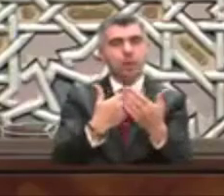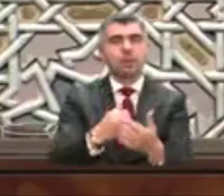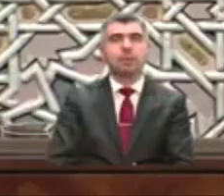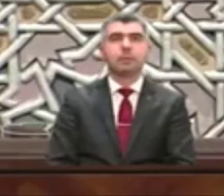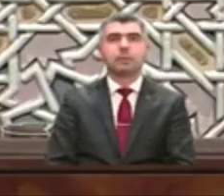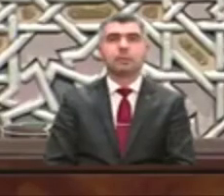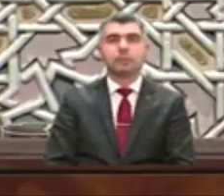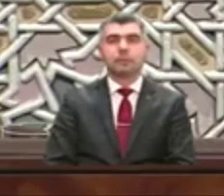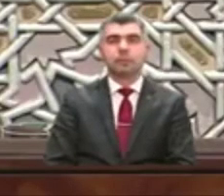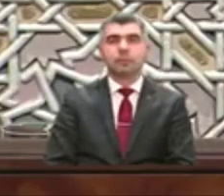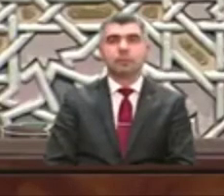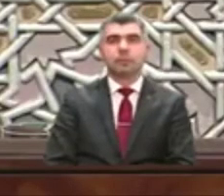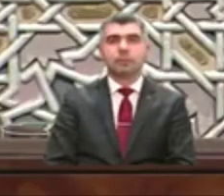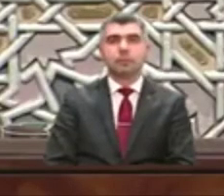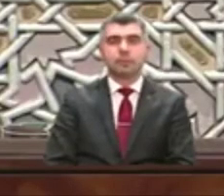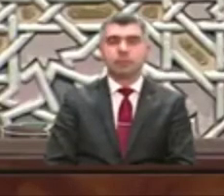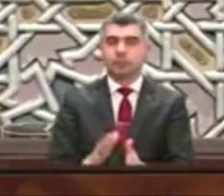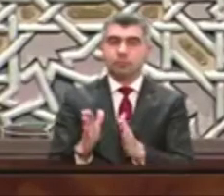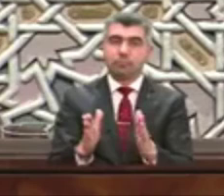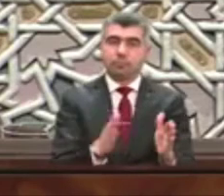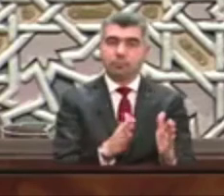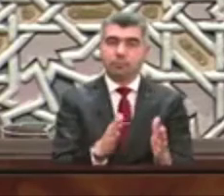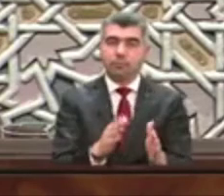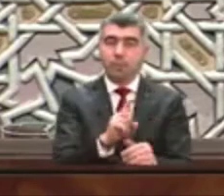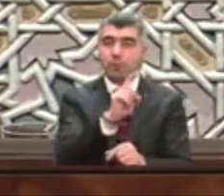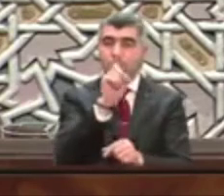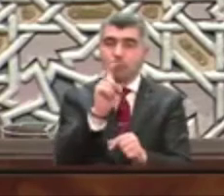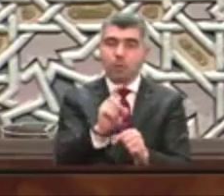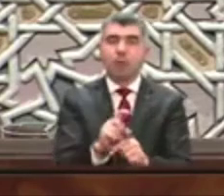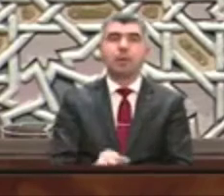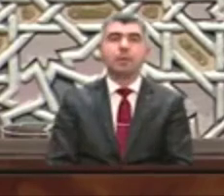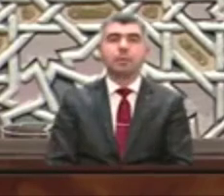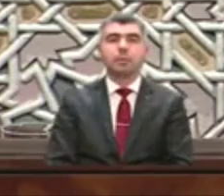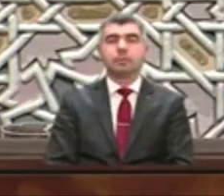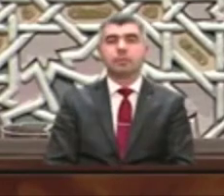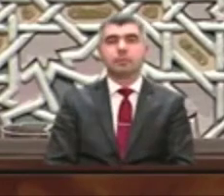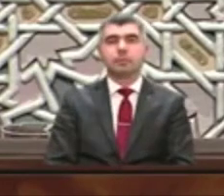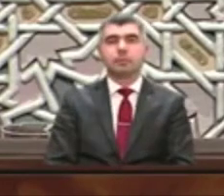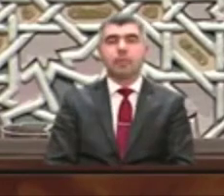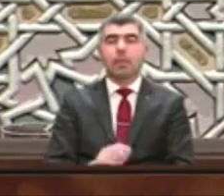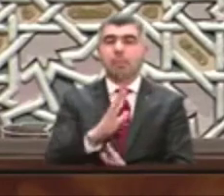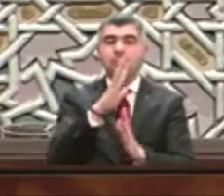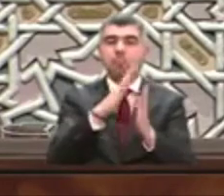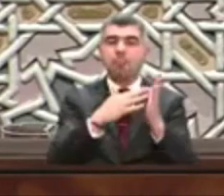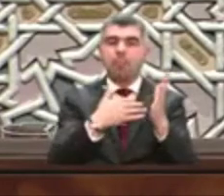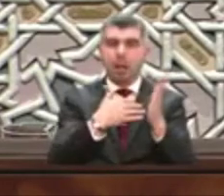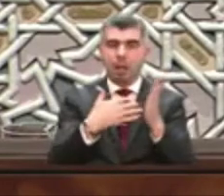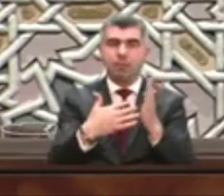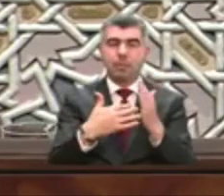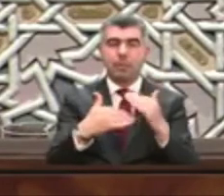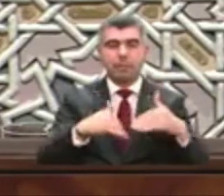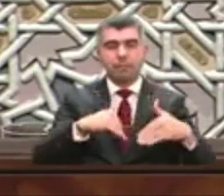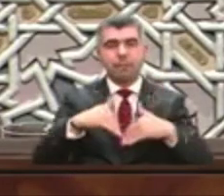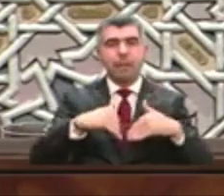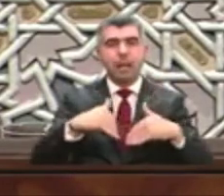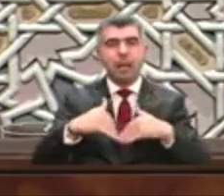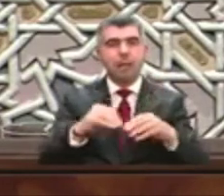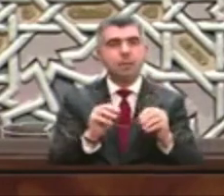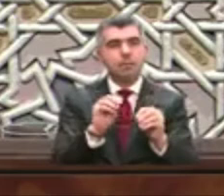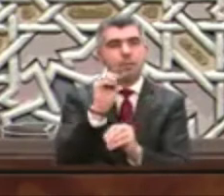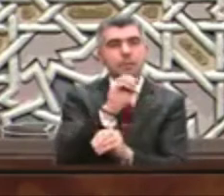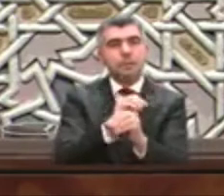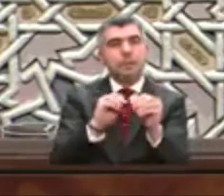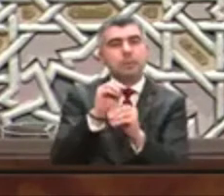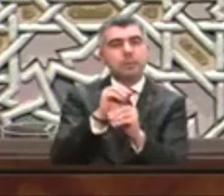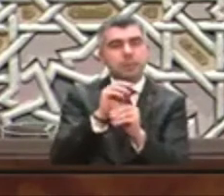شكرا سيد الوزير المحترم. نمر إلى السؤال العاشر ودائما في نفس القطاع عن برنامج تقوية الشبكة الطرقية وصيانتها